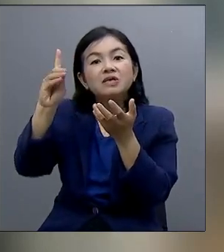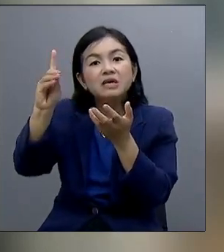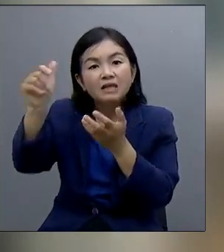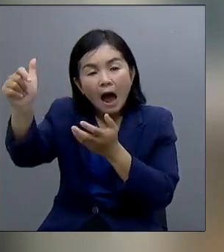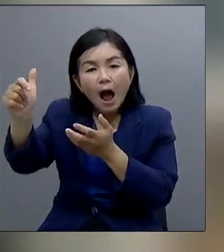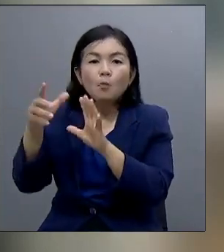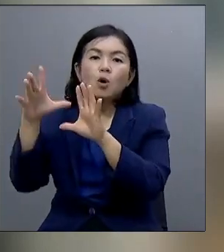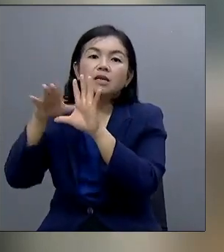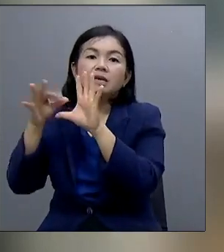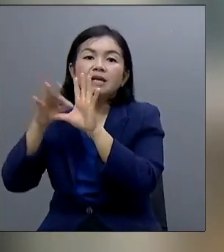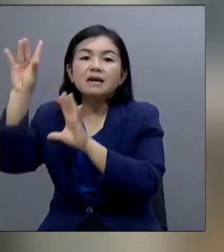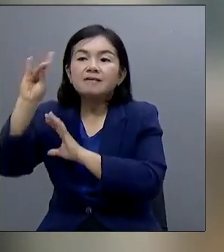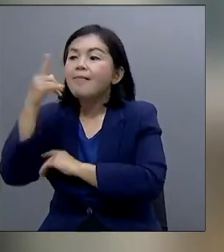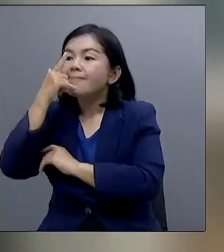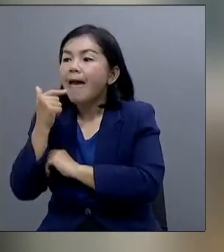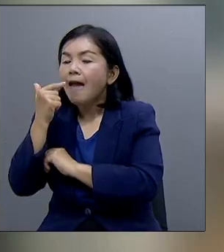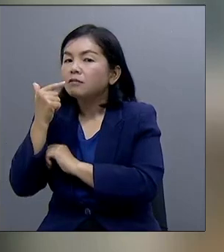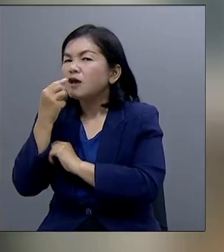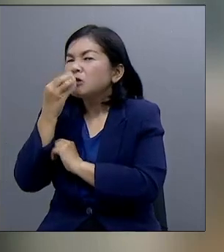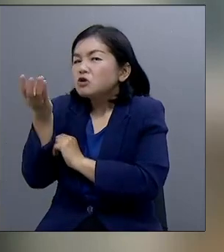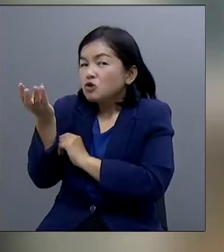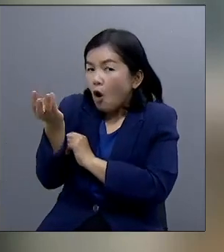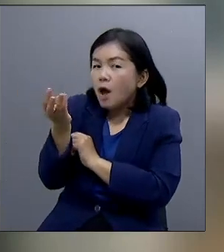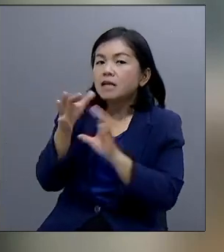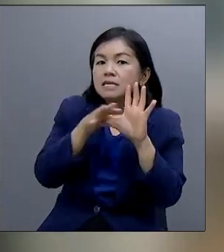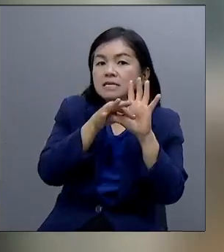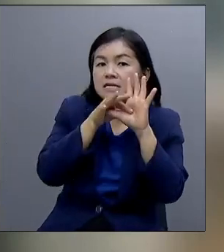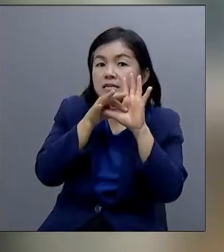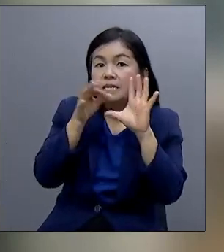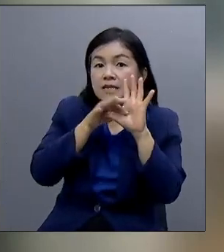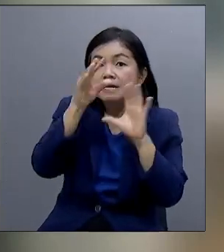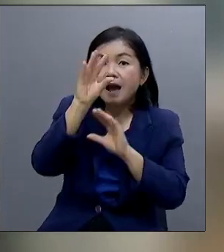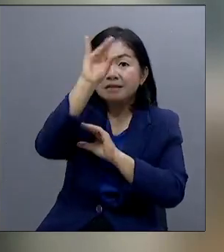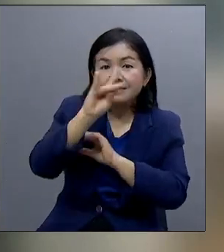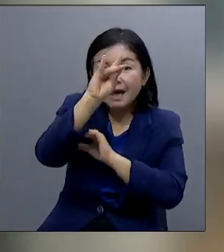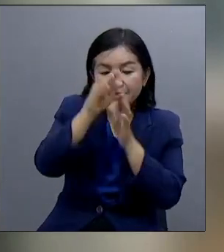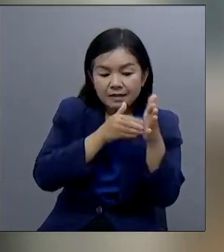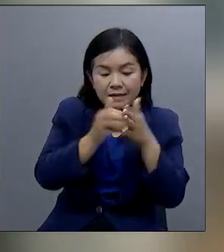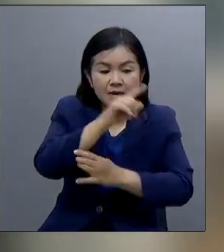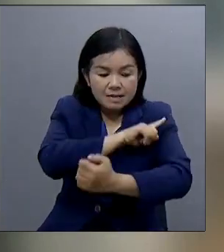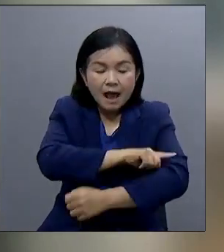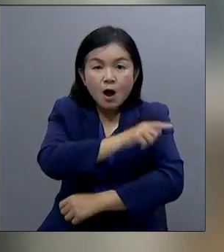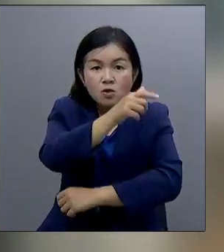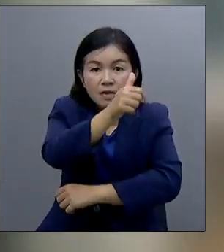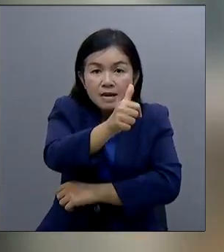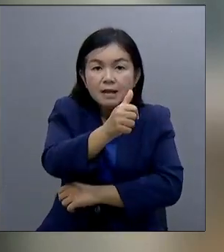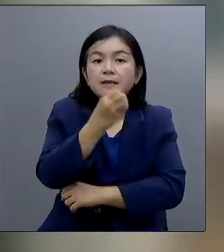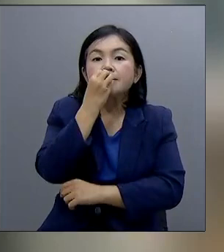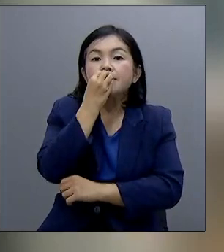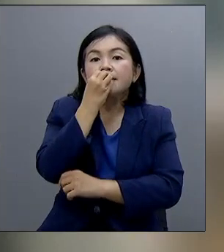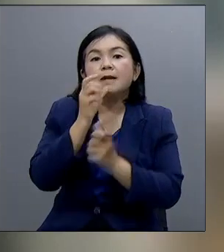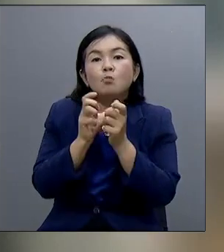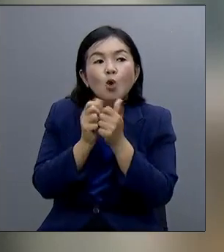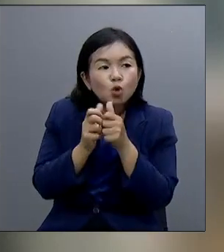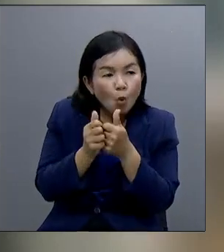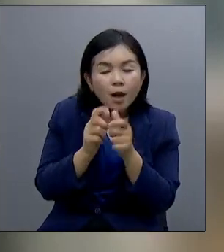ครับทานเป็นพวกเนื้อสัตว์สีขาวเช่นเนื้อไก่เนื้อปลานะครับทานธัญพืชพวกถั่วต่างๆนะครับรับประทานไขมันไม่อิ่มตัวเช่นพวกน้ำมันรำข้